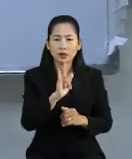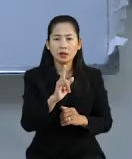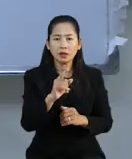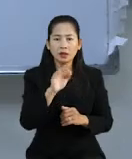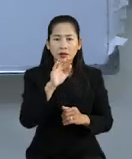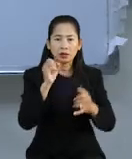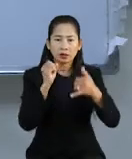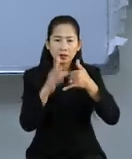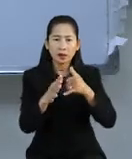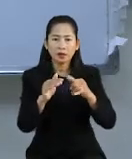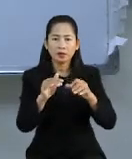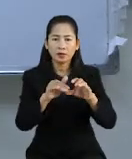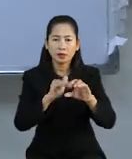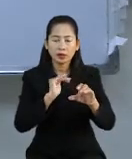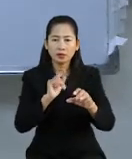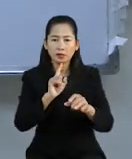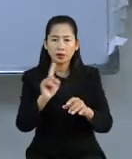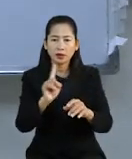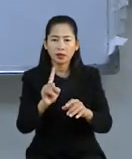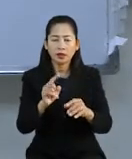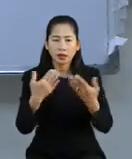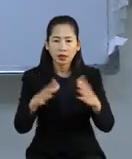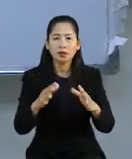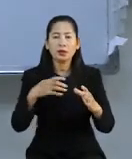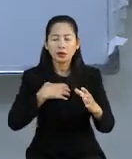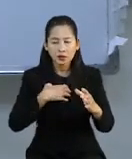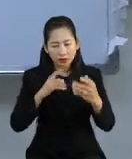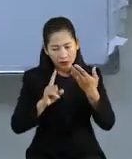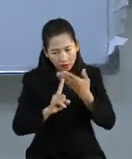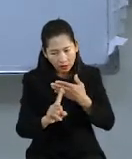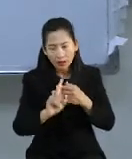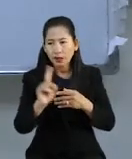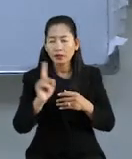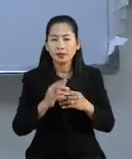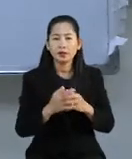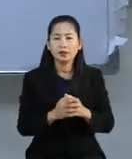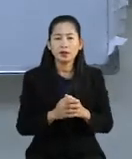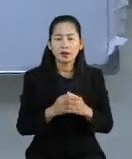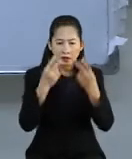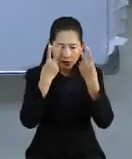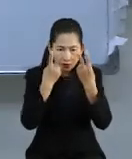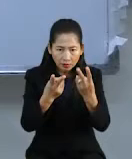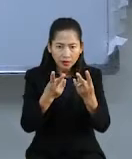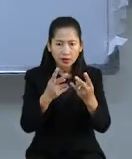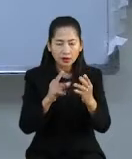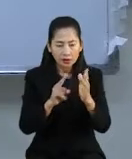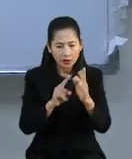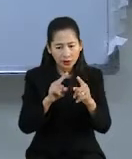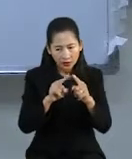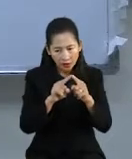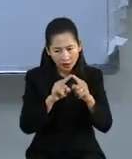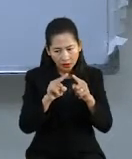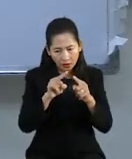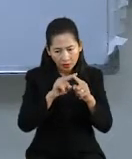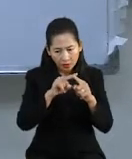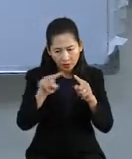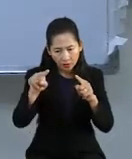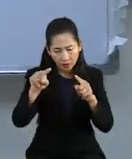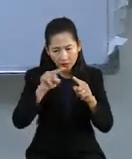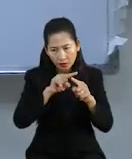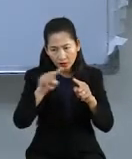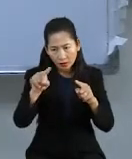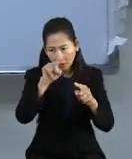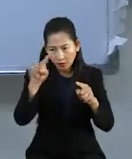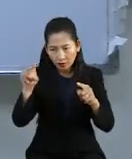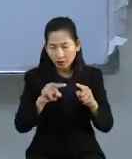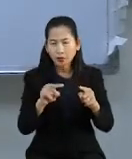thả con chập đám chân đầm nào bì nà. 200 tư cực lại nà. Con trở mơ tam sinh nhà bà nè con á. Chà. Ta có bà